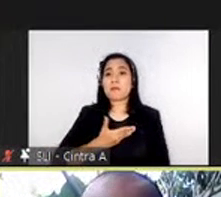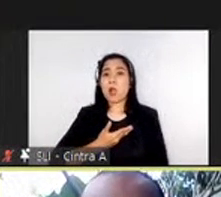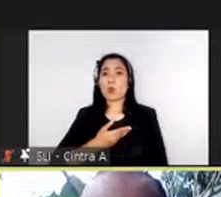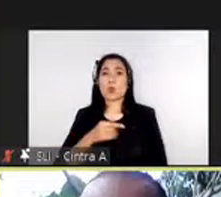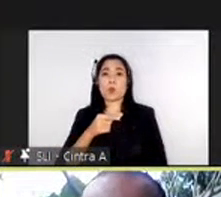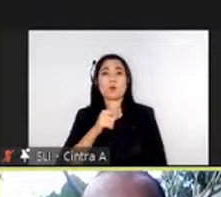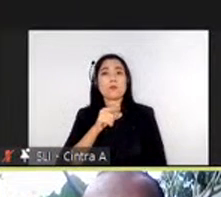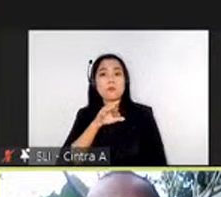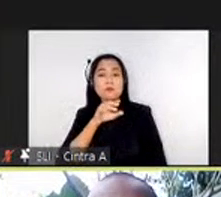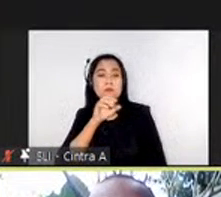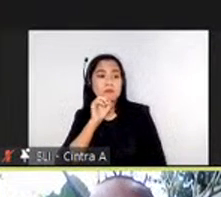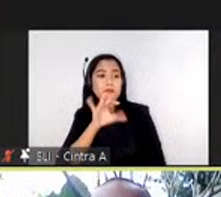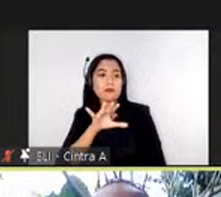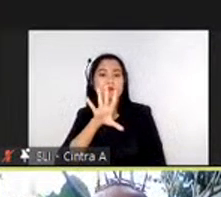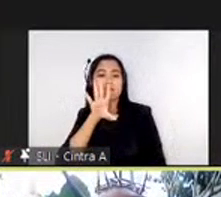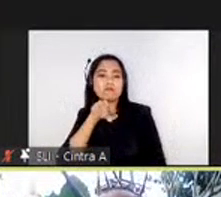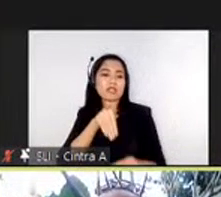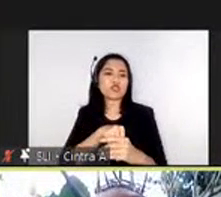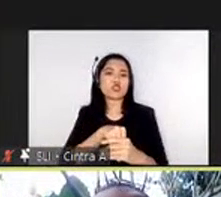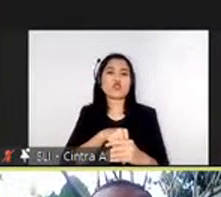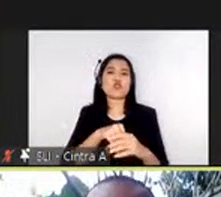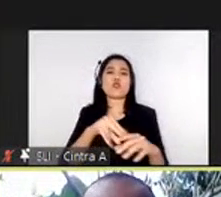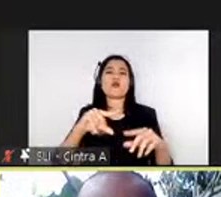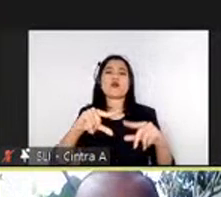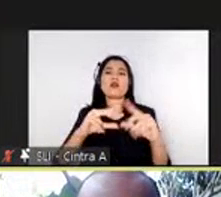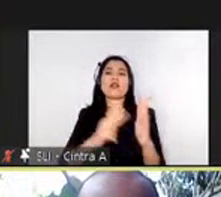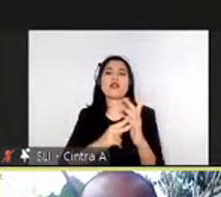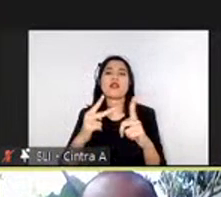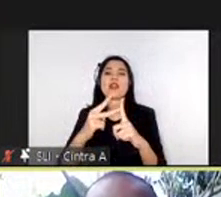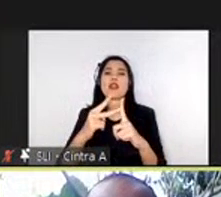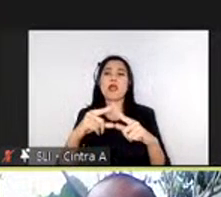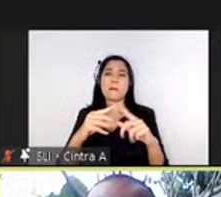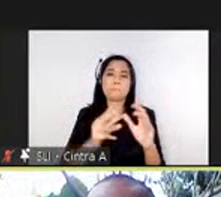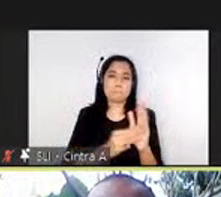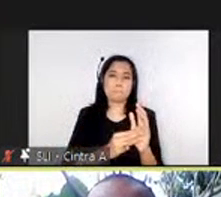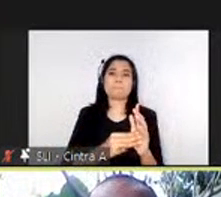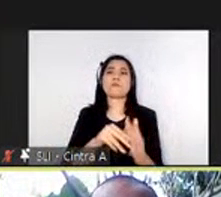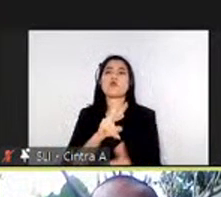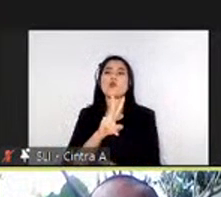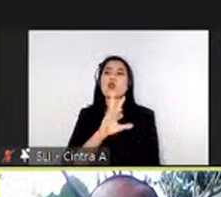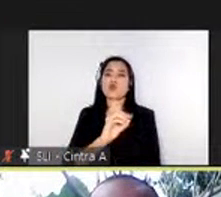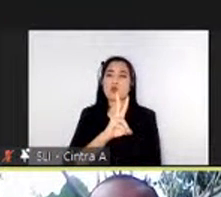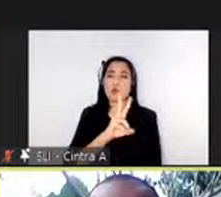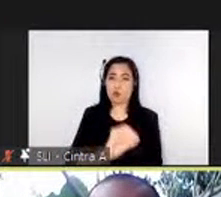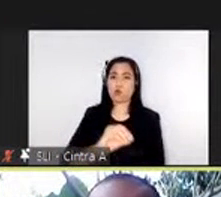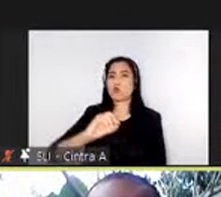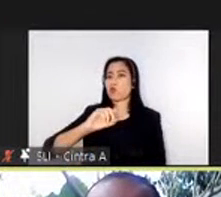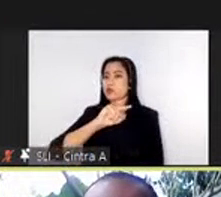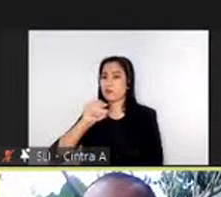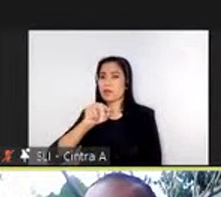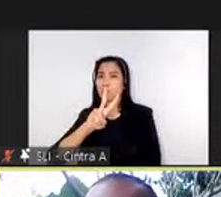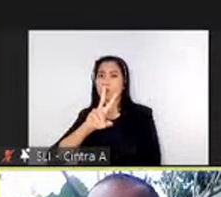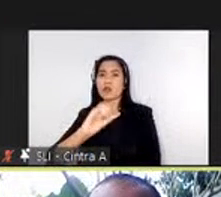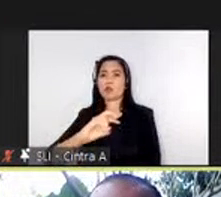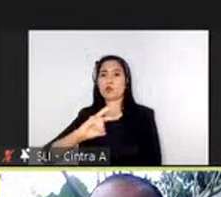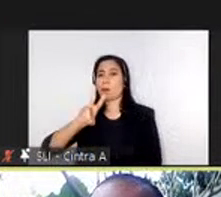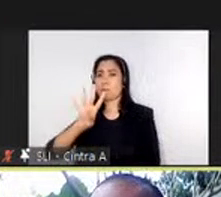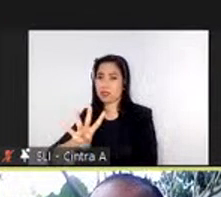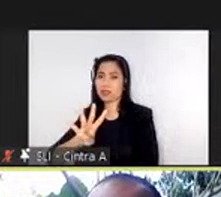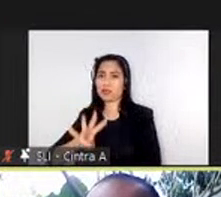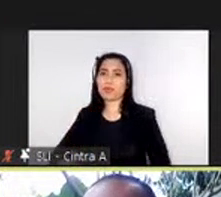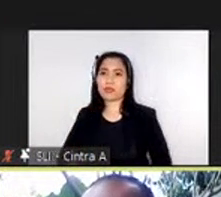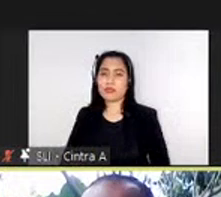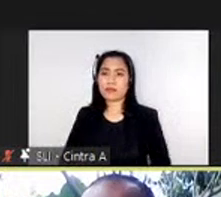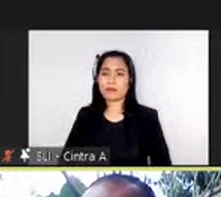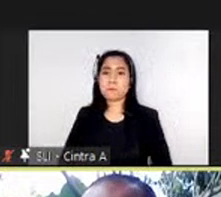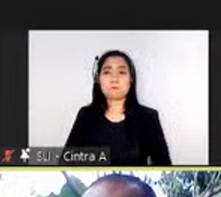ranham 2020-2024 ada di slide berikutnya nah teman-teman eh Bapak Ibu sekalian